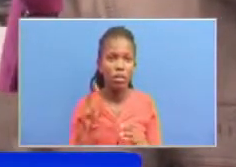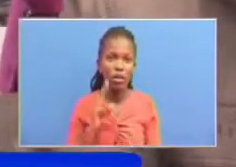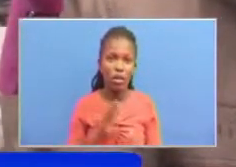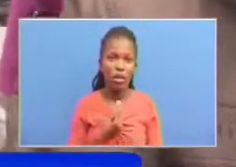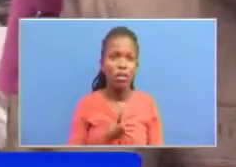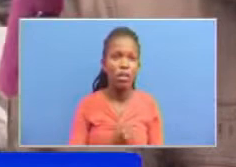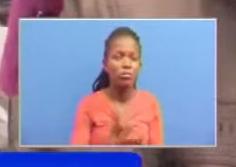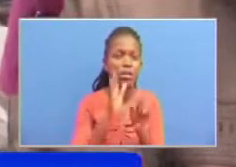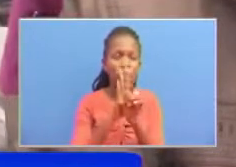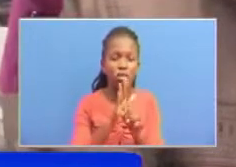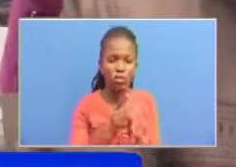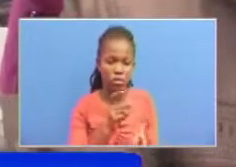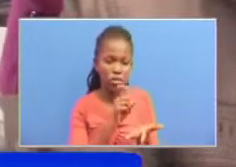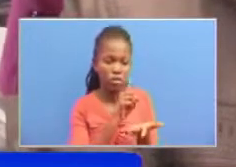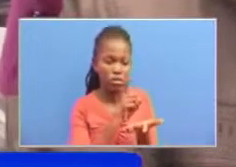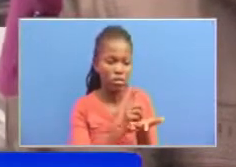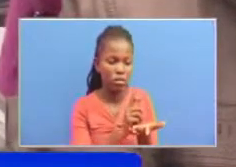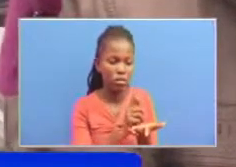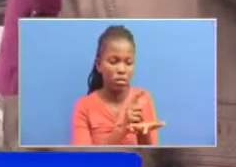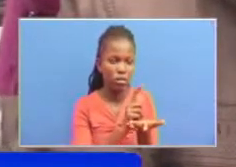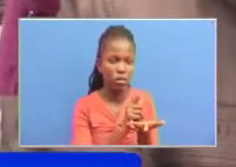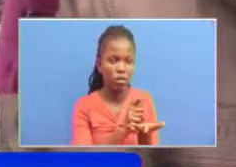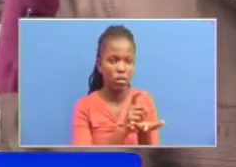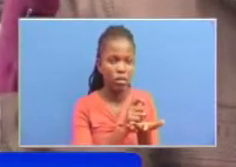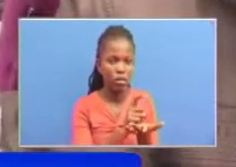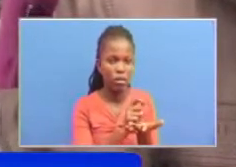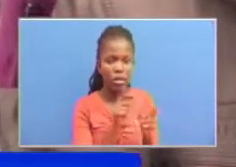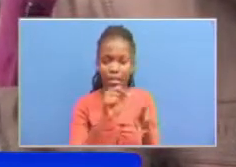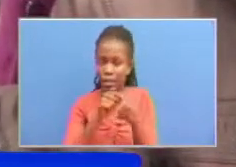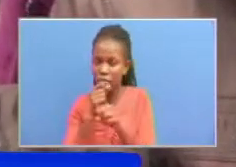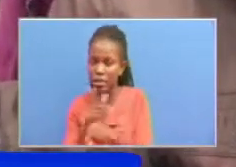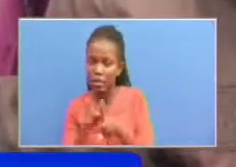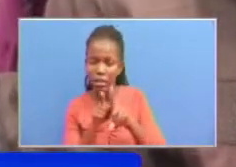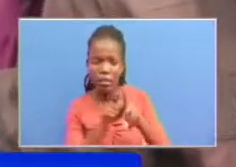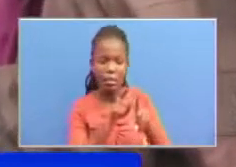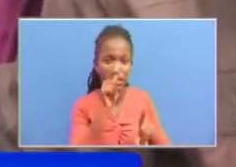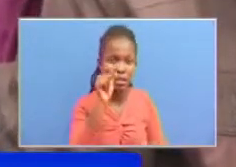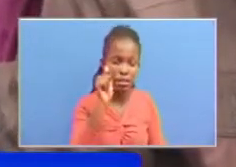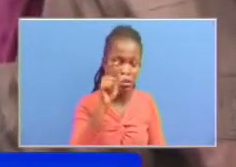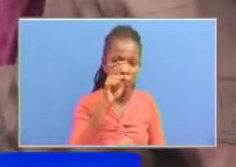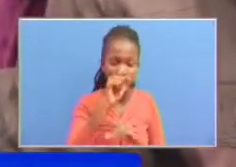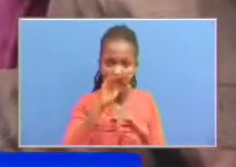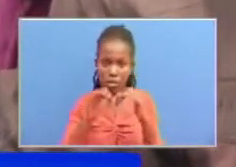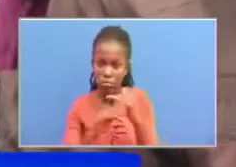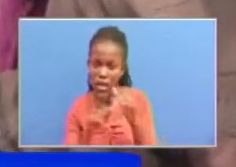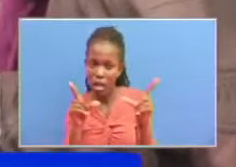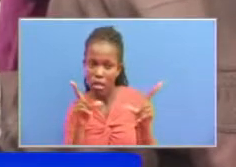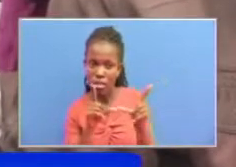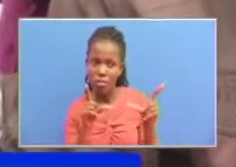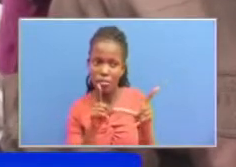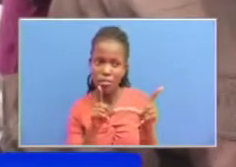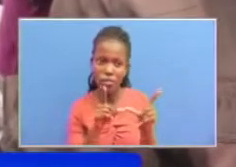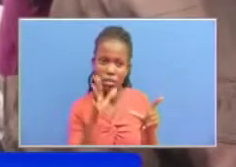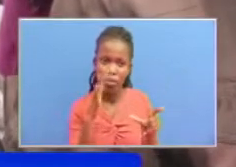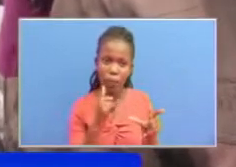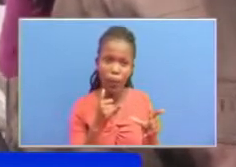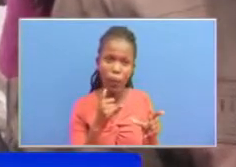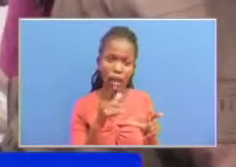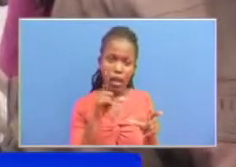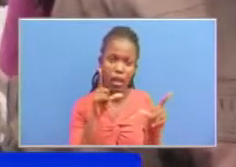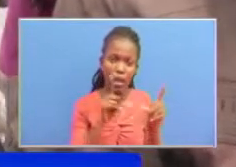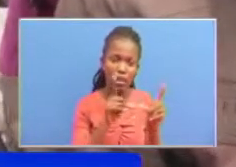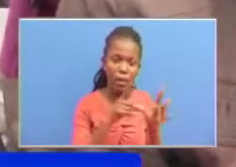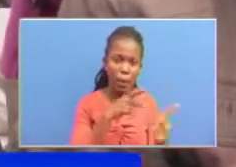munona sanitizer hivi ndani ya COVID-19 na ikatua langi la court kalikoni ya license. Nundo niteva